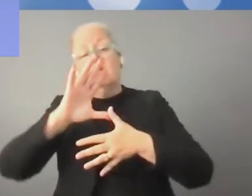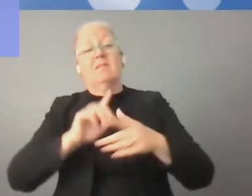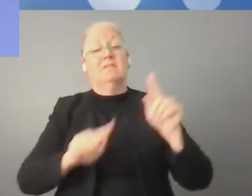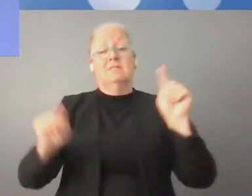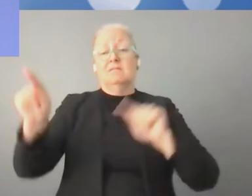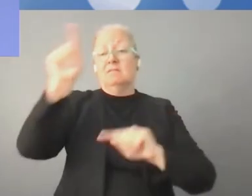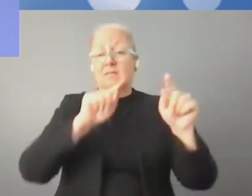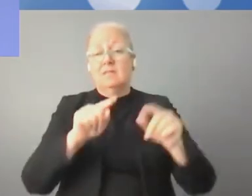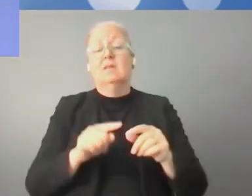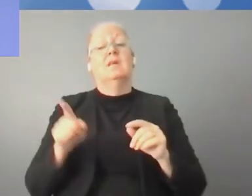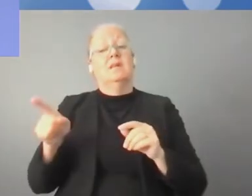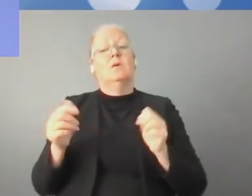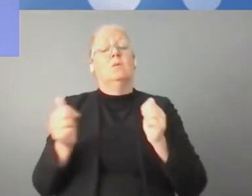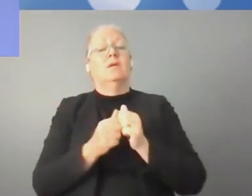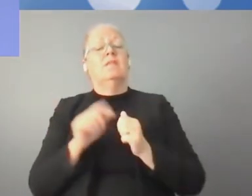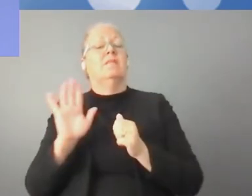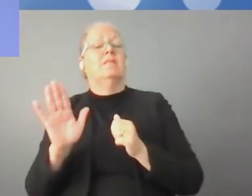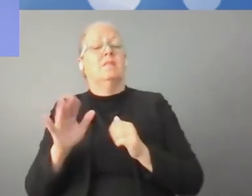في